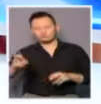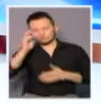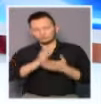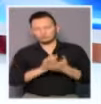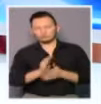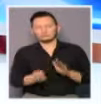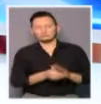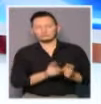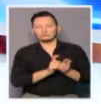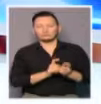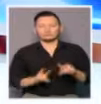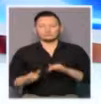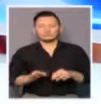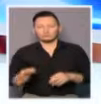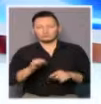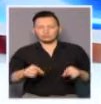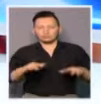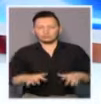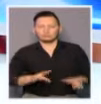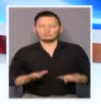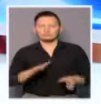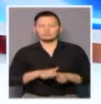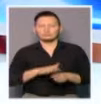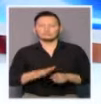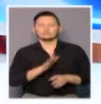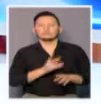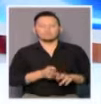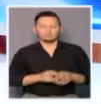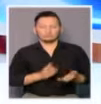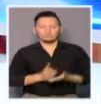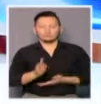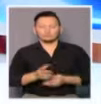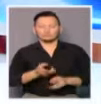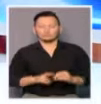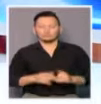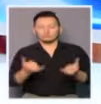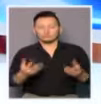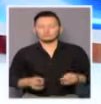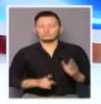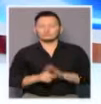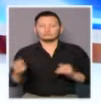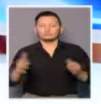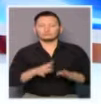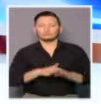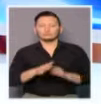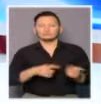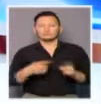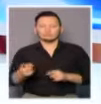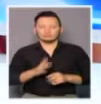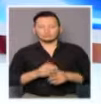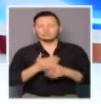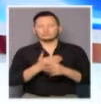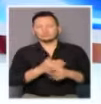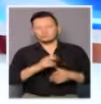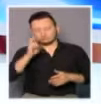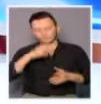службы и противодействию коррупции по области активизировал свою деятельность в этом направлении. На сегодняшний день учреждения полностью перешли на оказание услуг